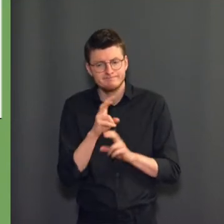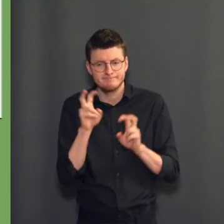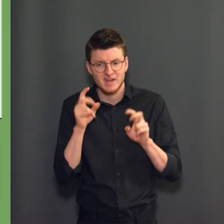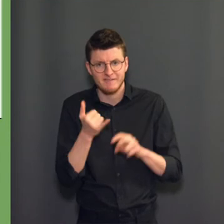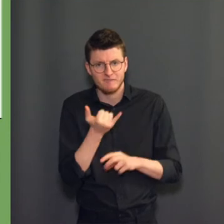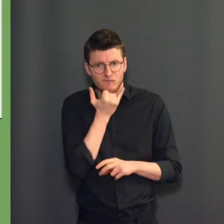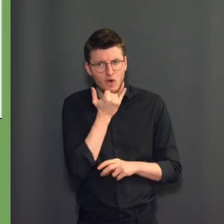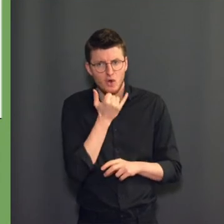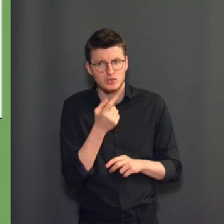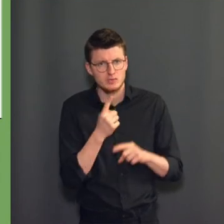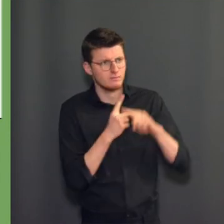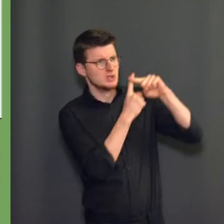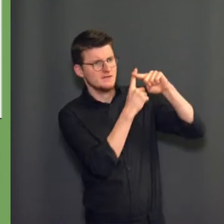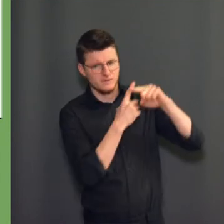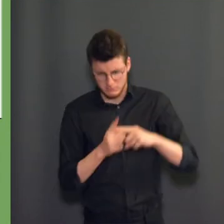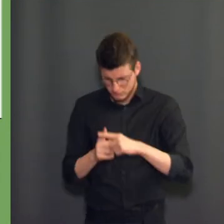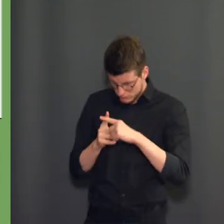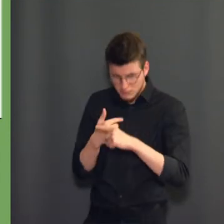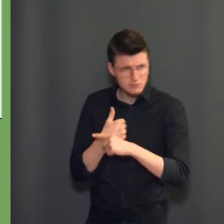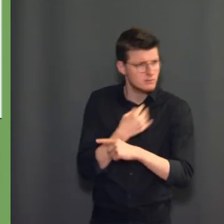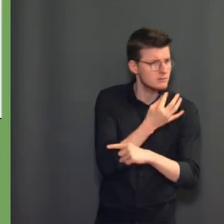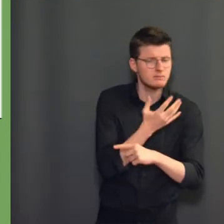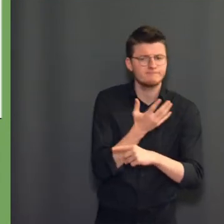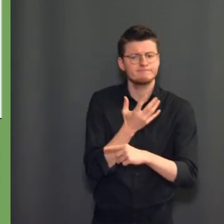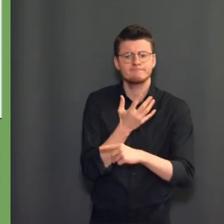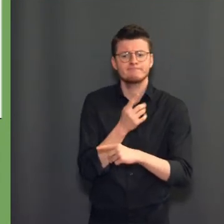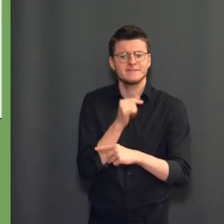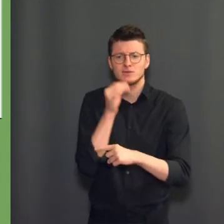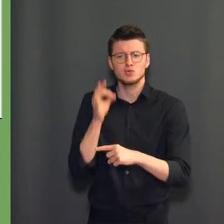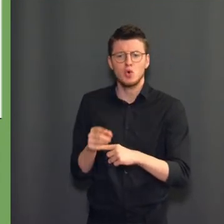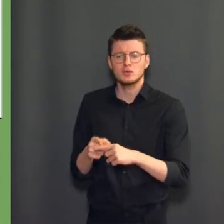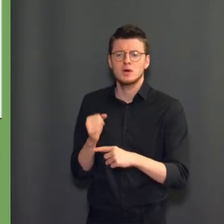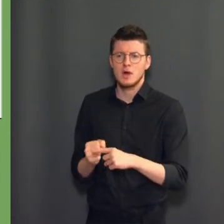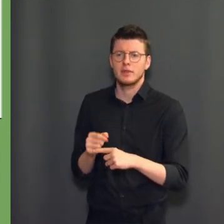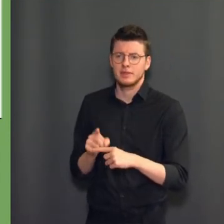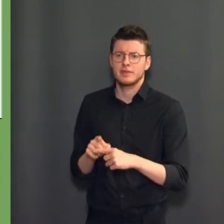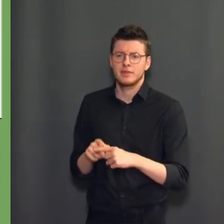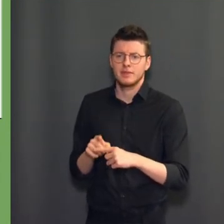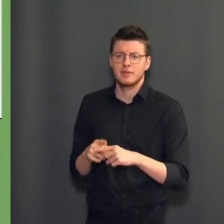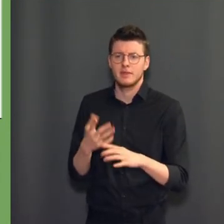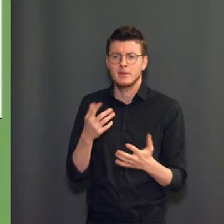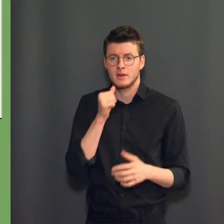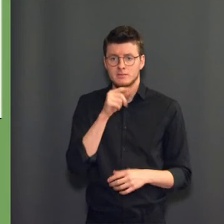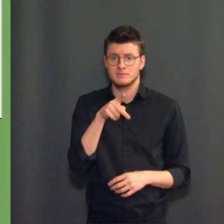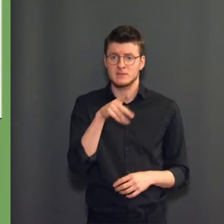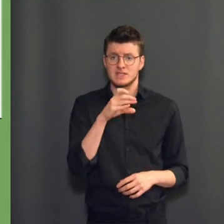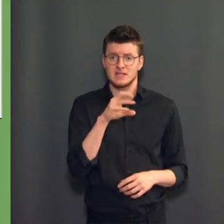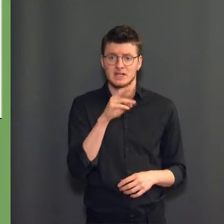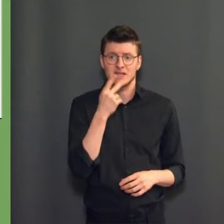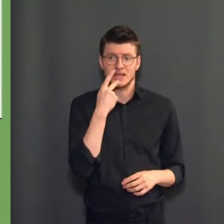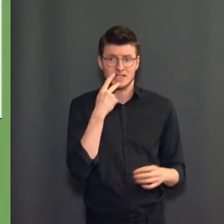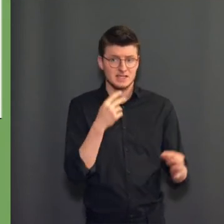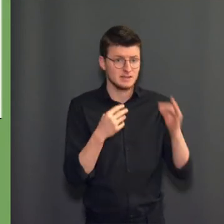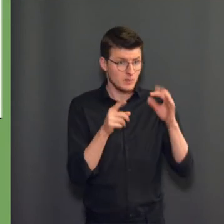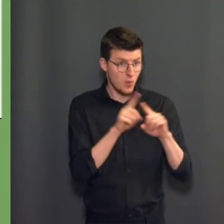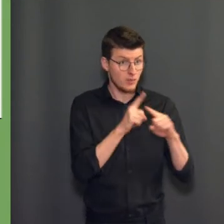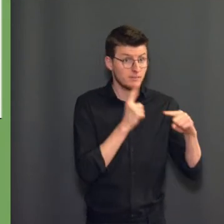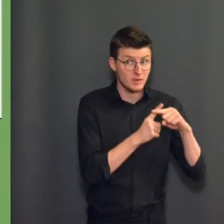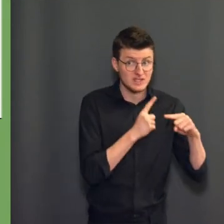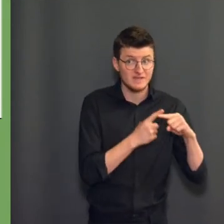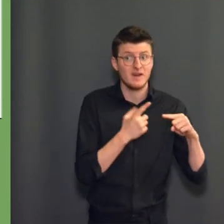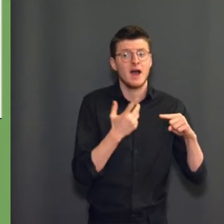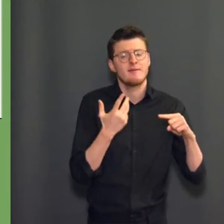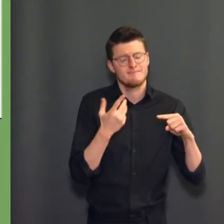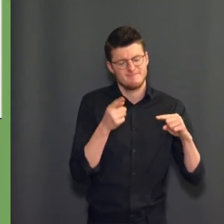Indien ook de PCR-test positief is, moet u 10 dagen in isolatie blijven en wordt de contacttracing in